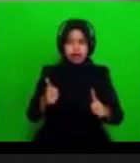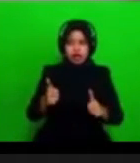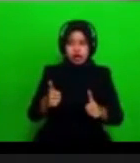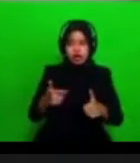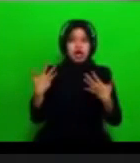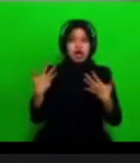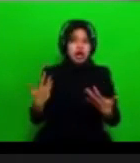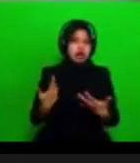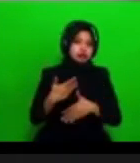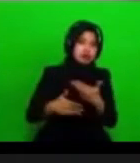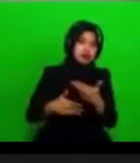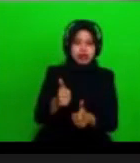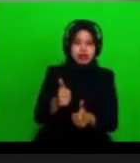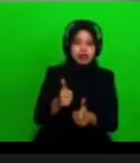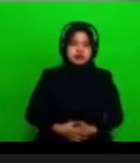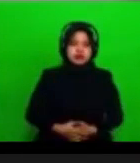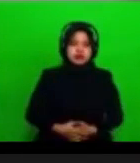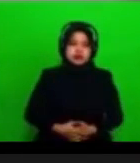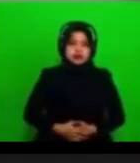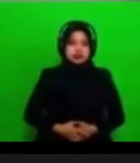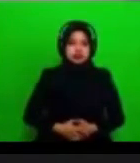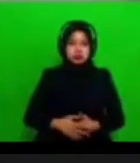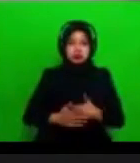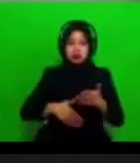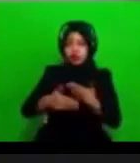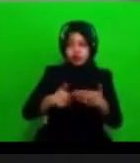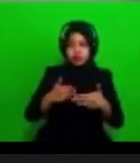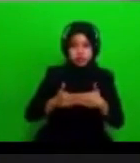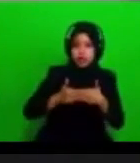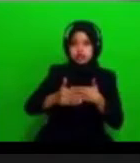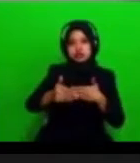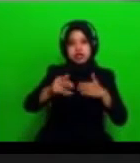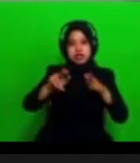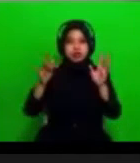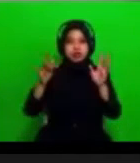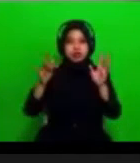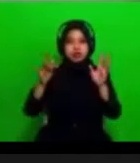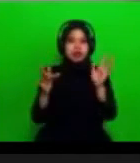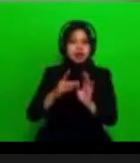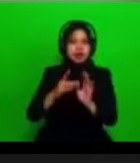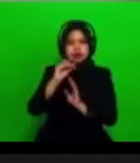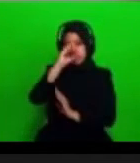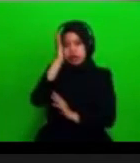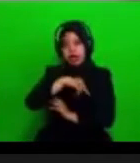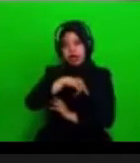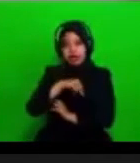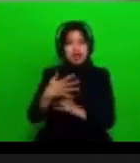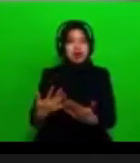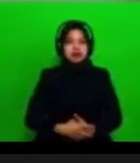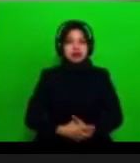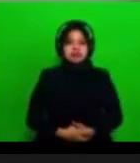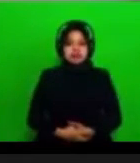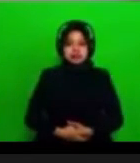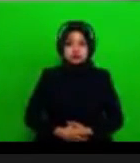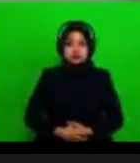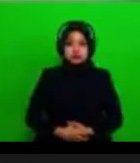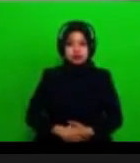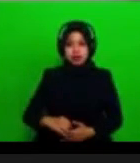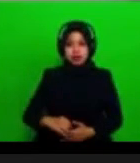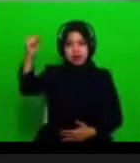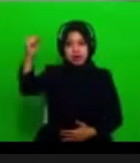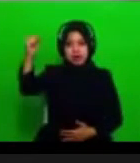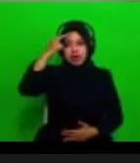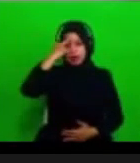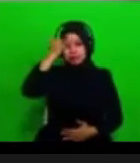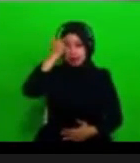dan handal, serta berkelanjutan sesuai dengan tema webinar pagi hari ini, yaitu Merdeka